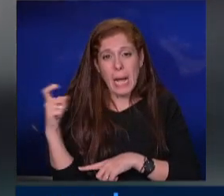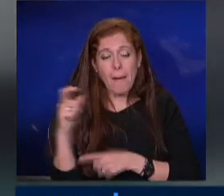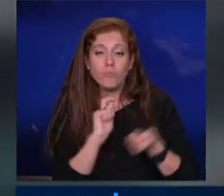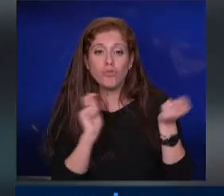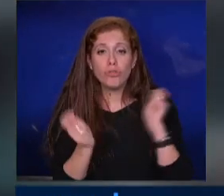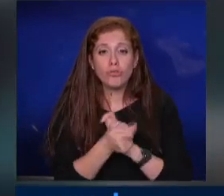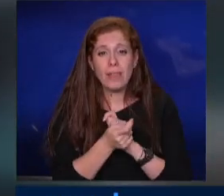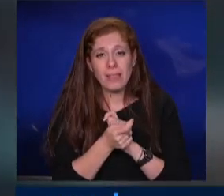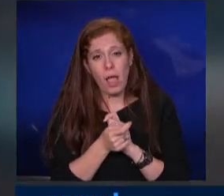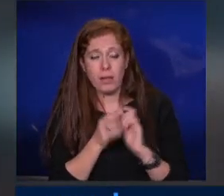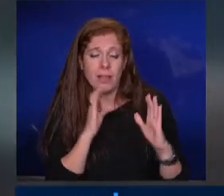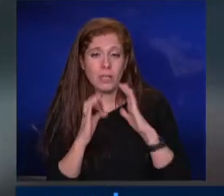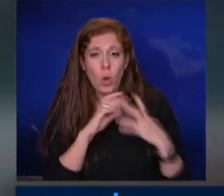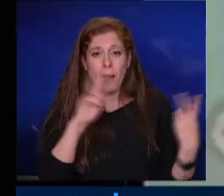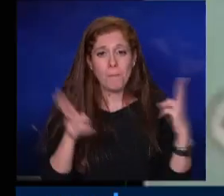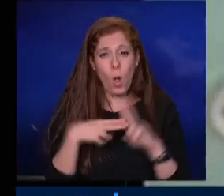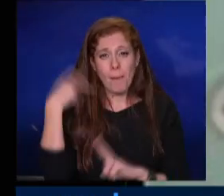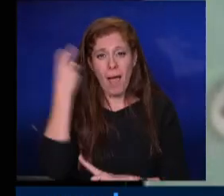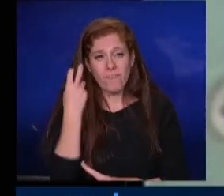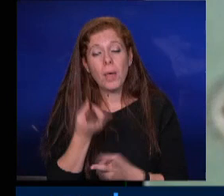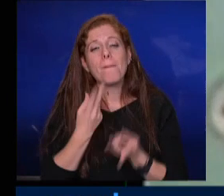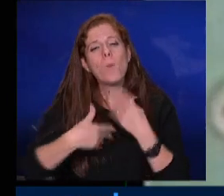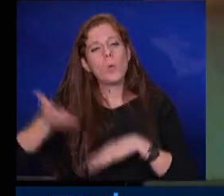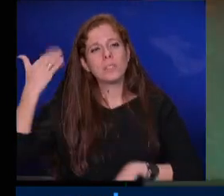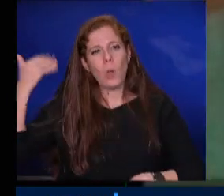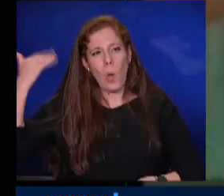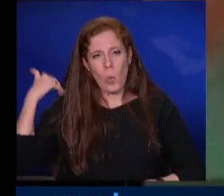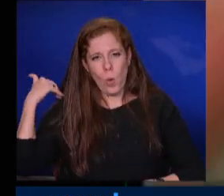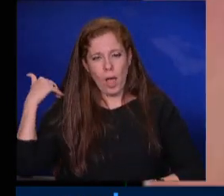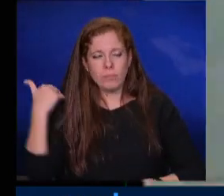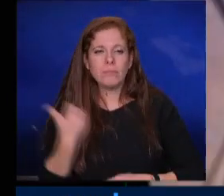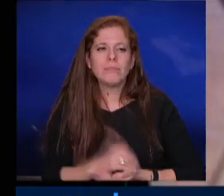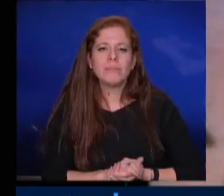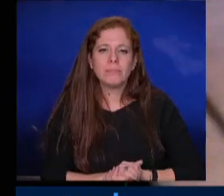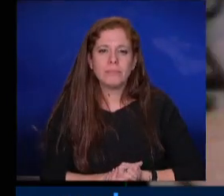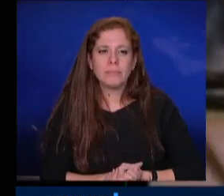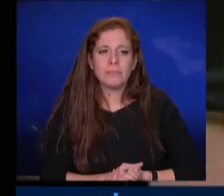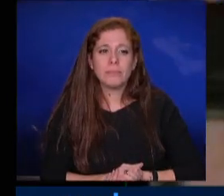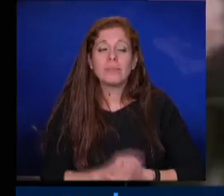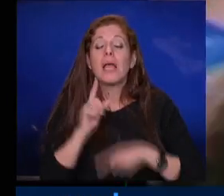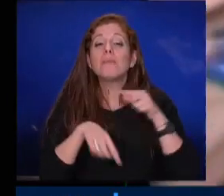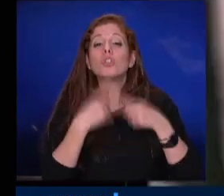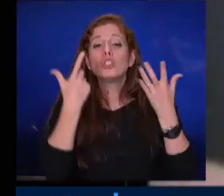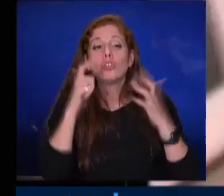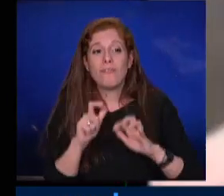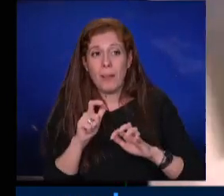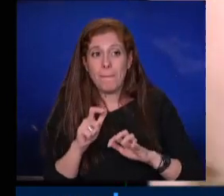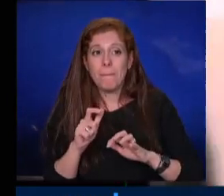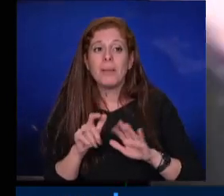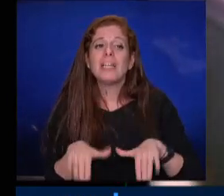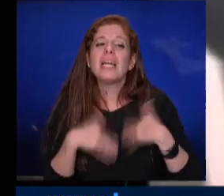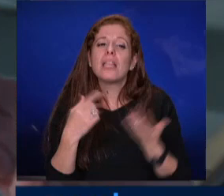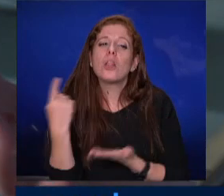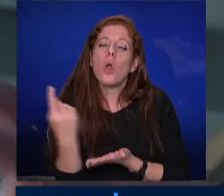המפה התקשורתית בעולם הערבי, בואו נחזור קצת אחורה בזמן. בשנת 70 נתנו לכל אחת